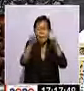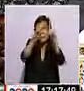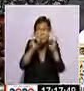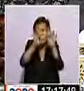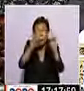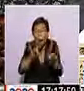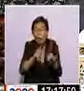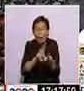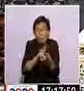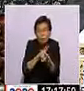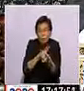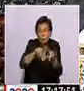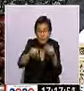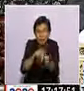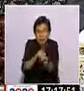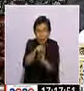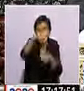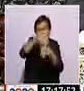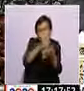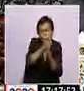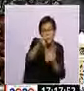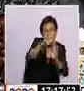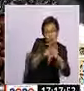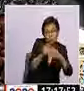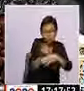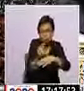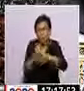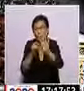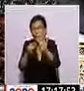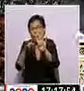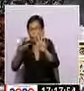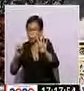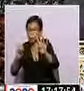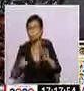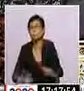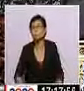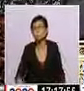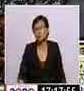pensijilan profesional dalam bidang khusus berkaitan industri 4.0.